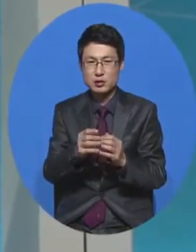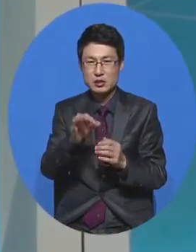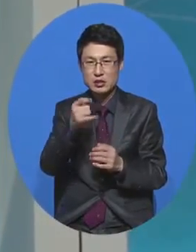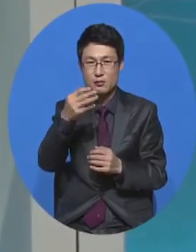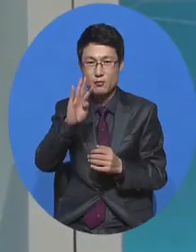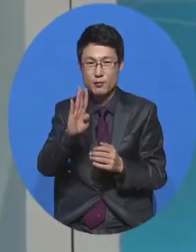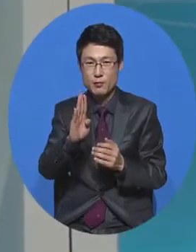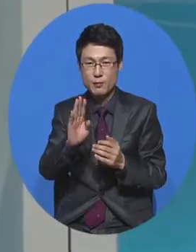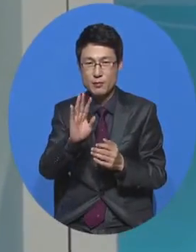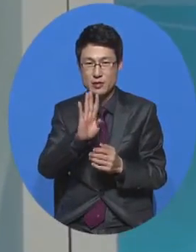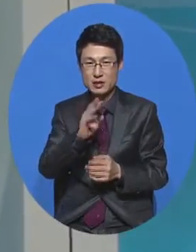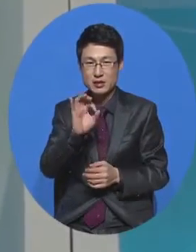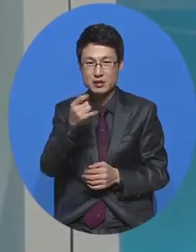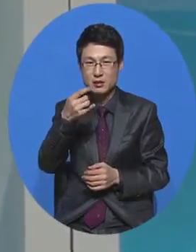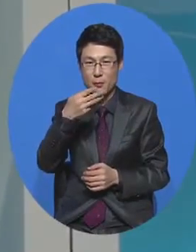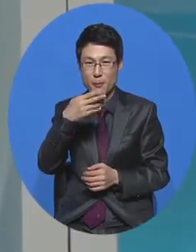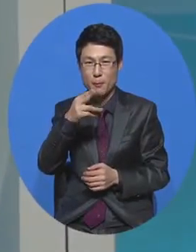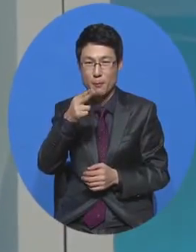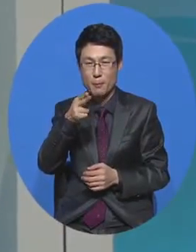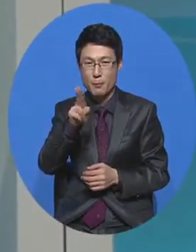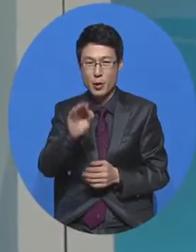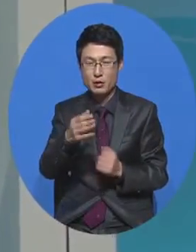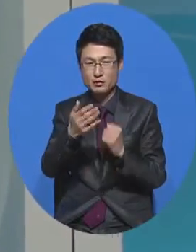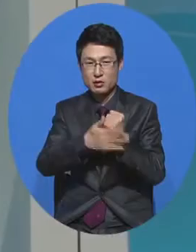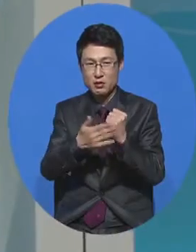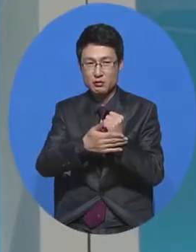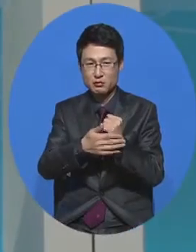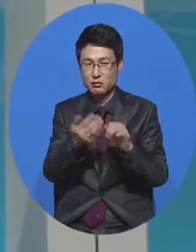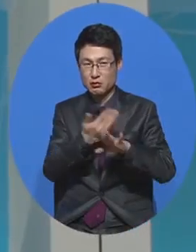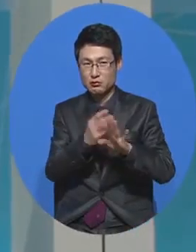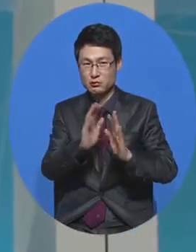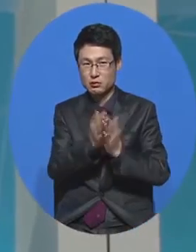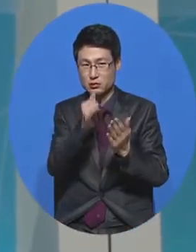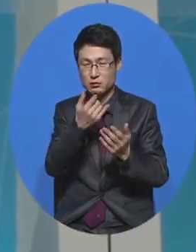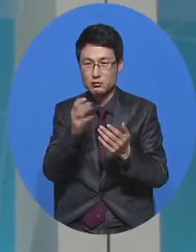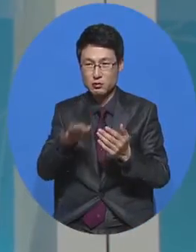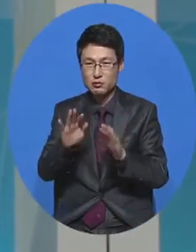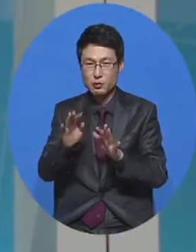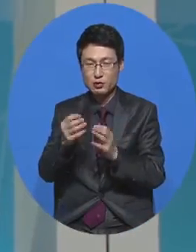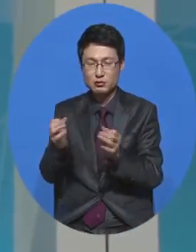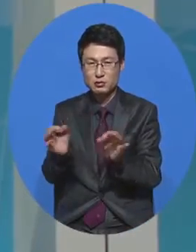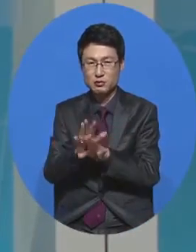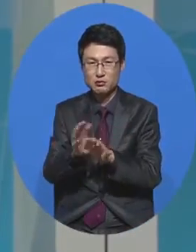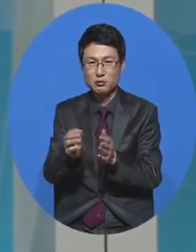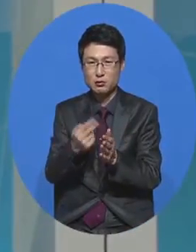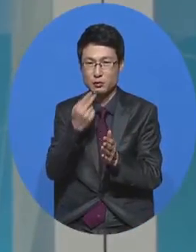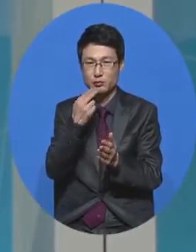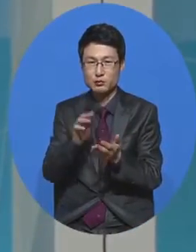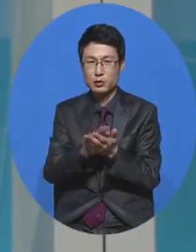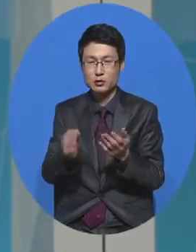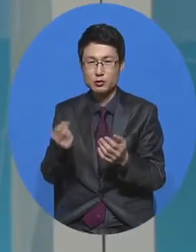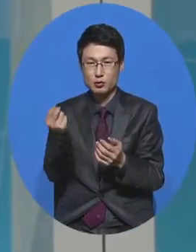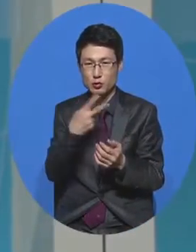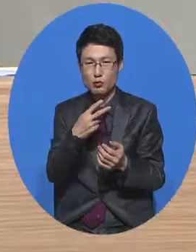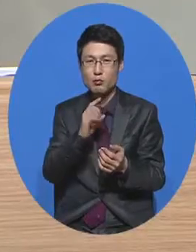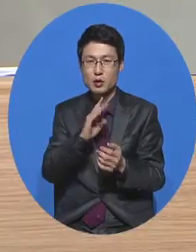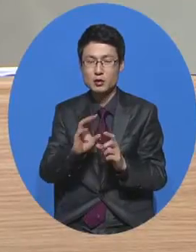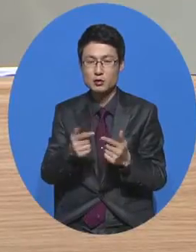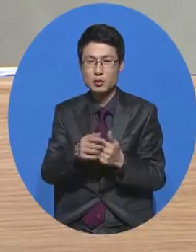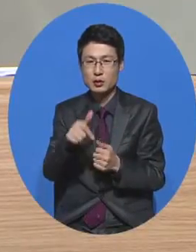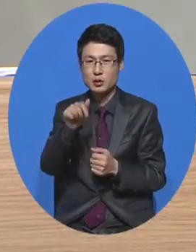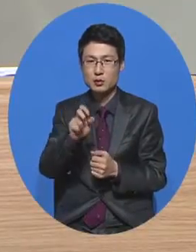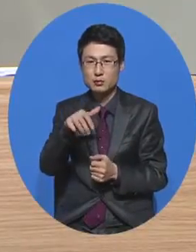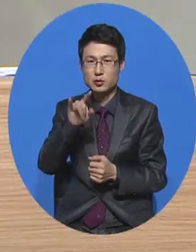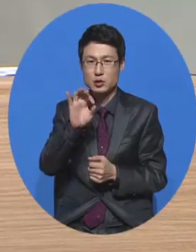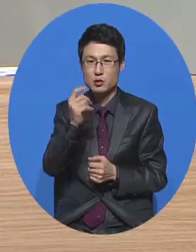사라지고 합니까 사진이 지금 그렇습니까 예 그 다음에 이제 그것 뿐만 아니라 지금 그 5 김 즉